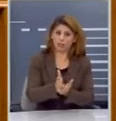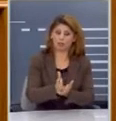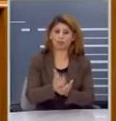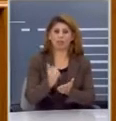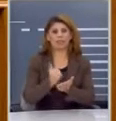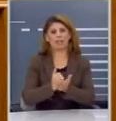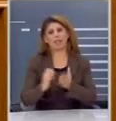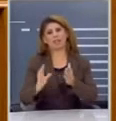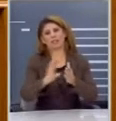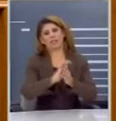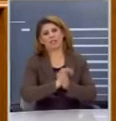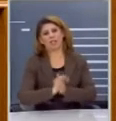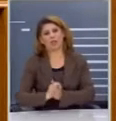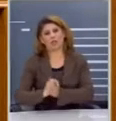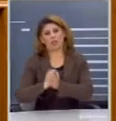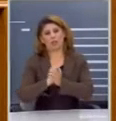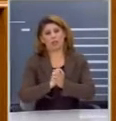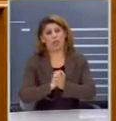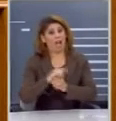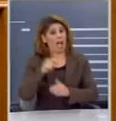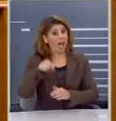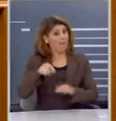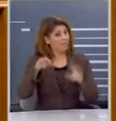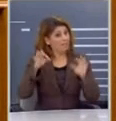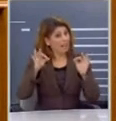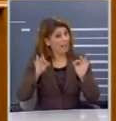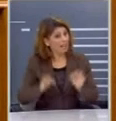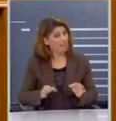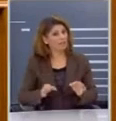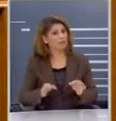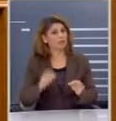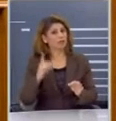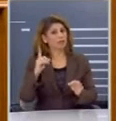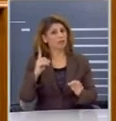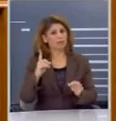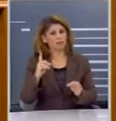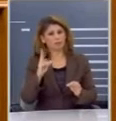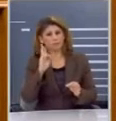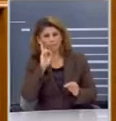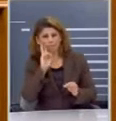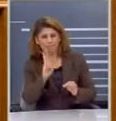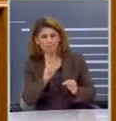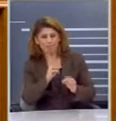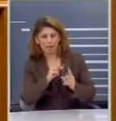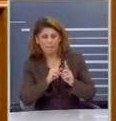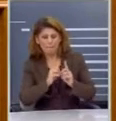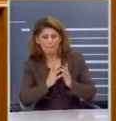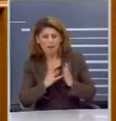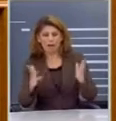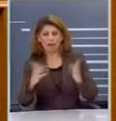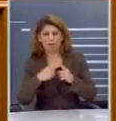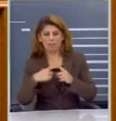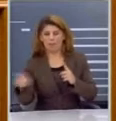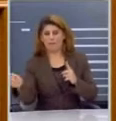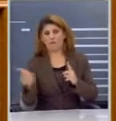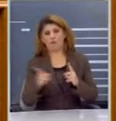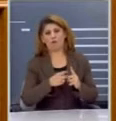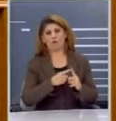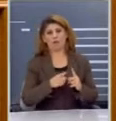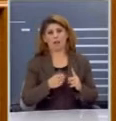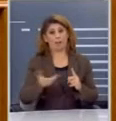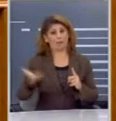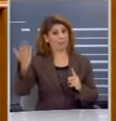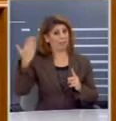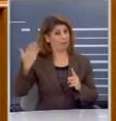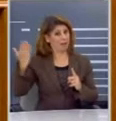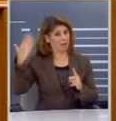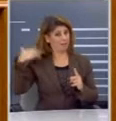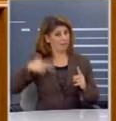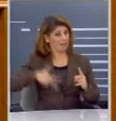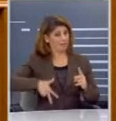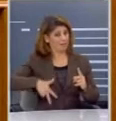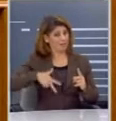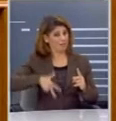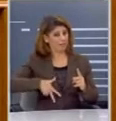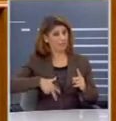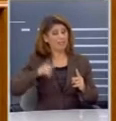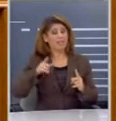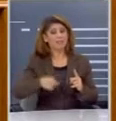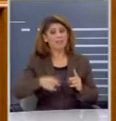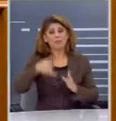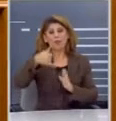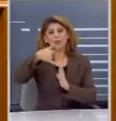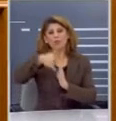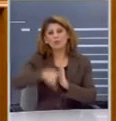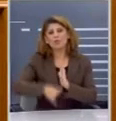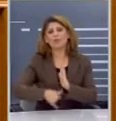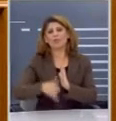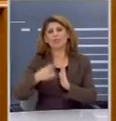συνοχή. Και αυτή ακριβώς είναι μια διακριτή διαφορά από τις προηγούμενες κυβερνήσεις. Αυτή είναι μια